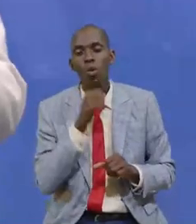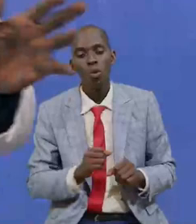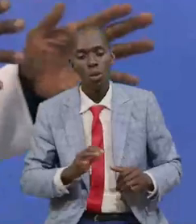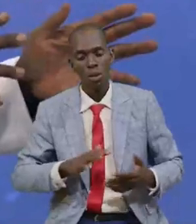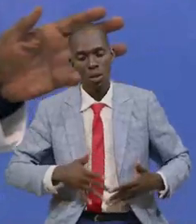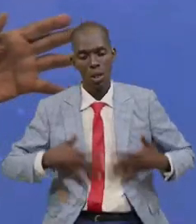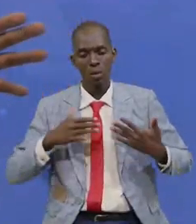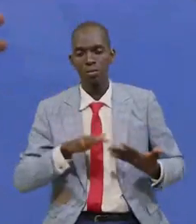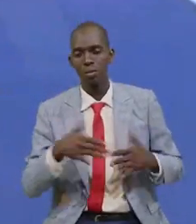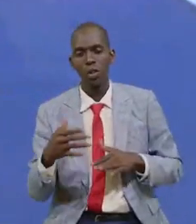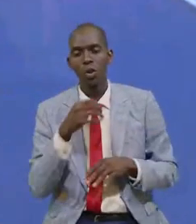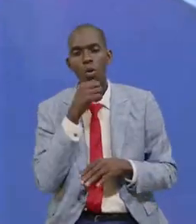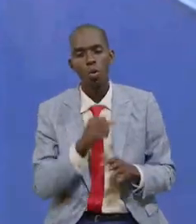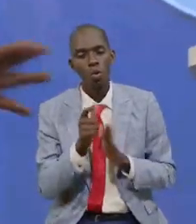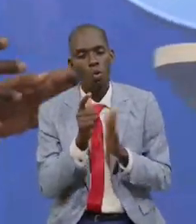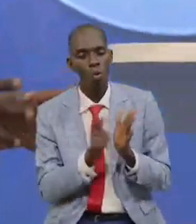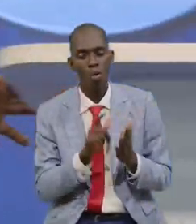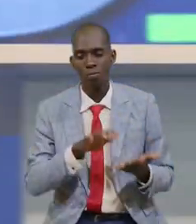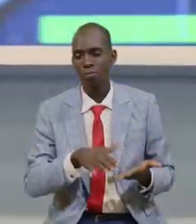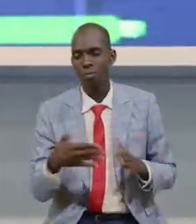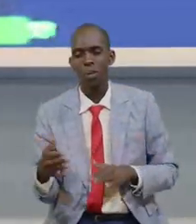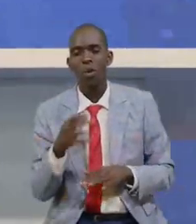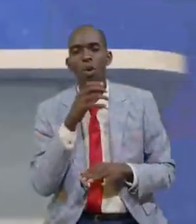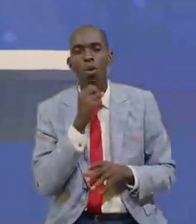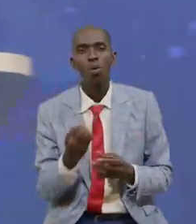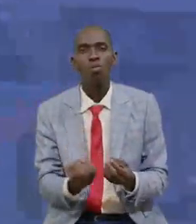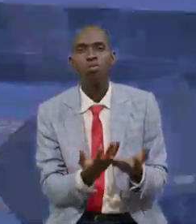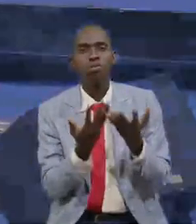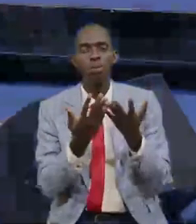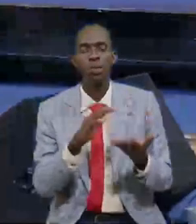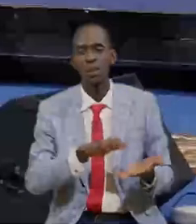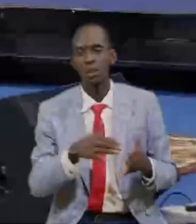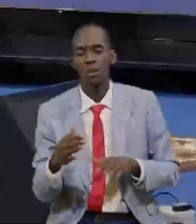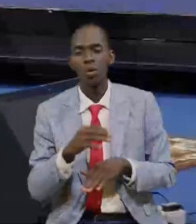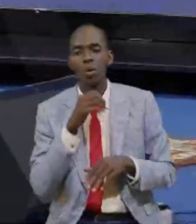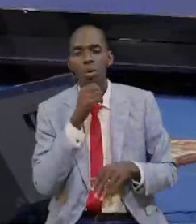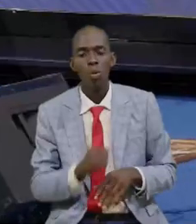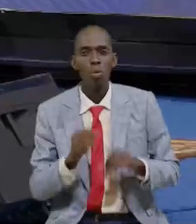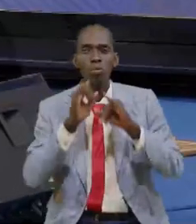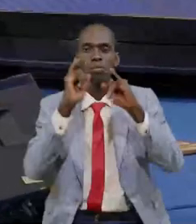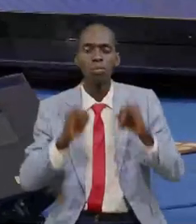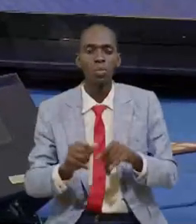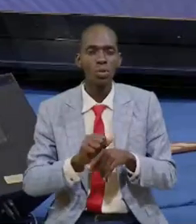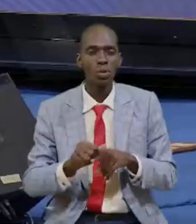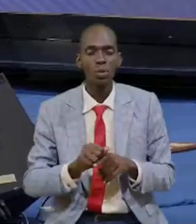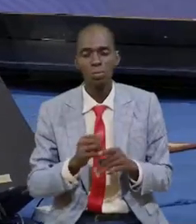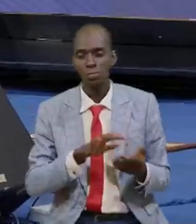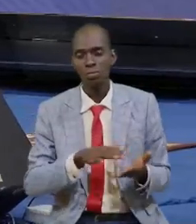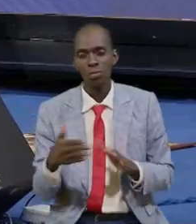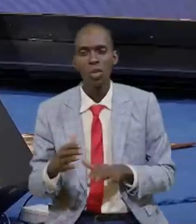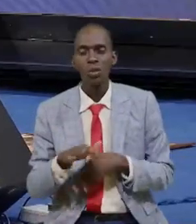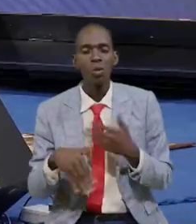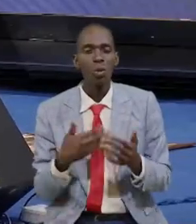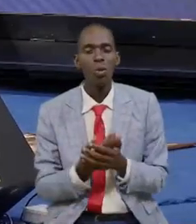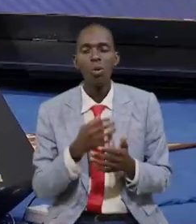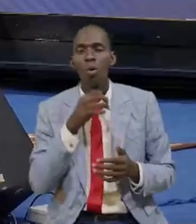est morte. Les anciens sacrifices sont morts. Les anciens rituels sont tous morts. Et